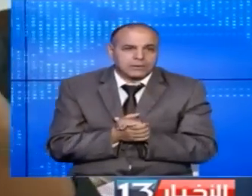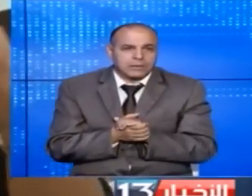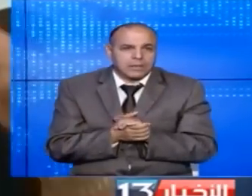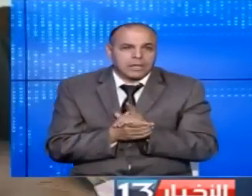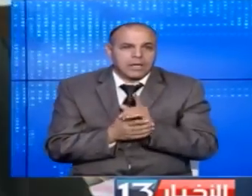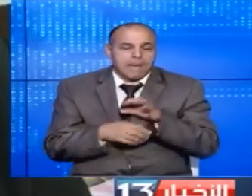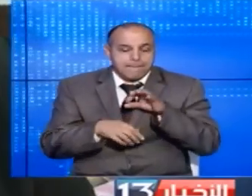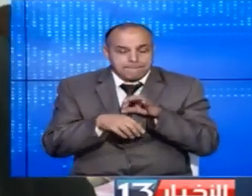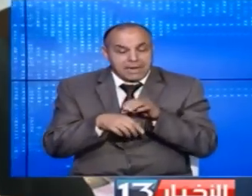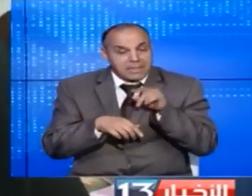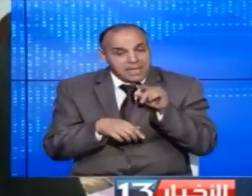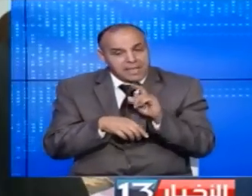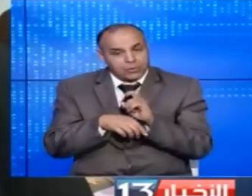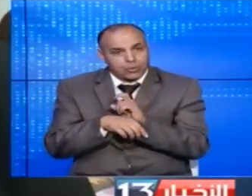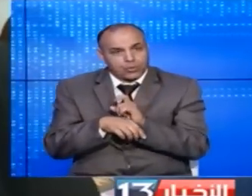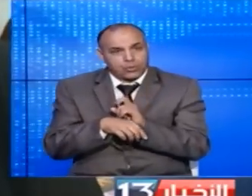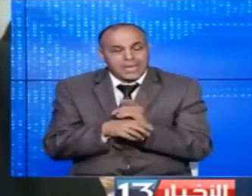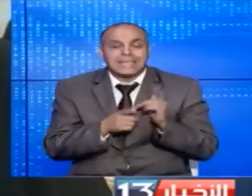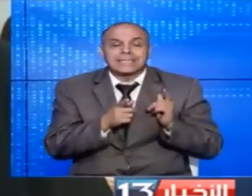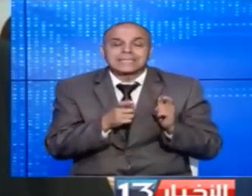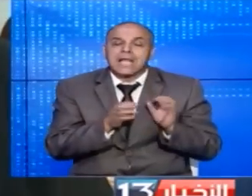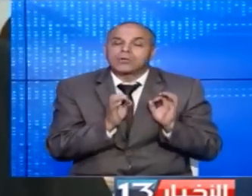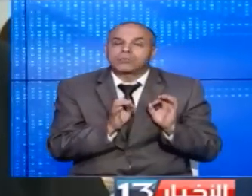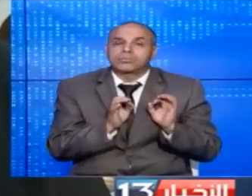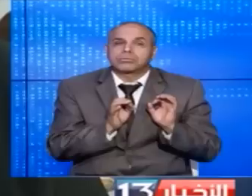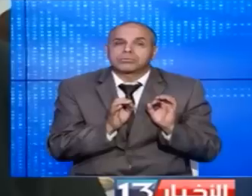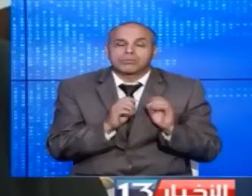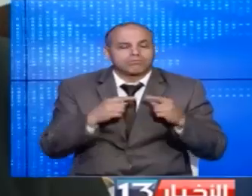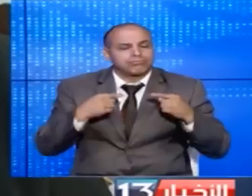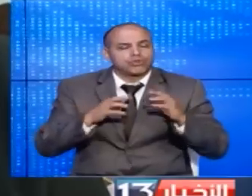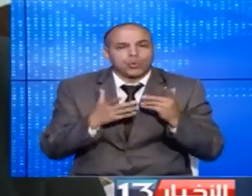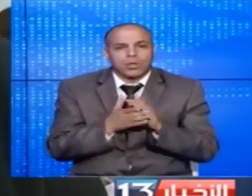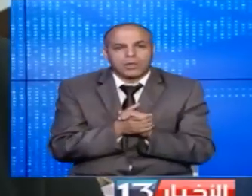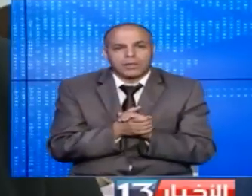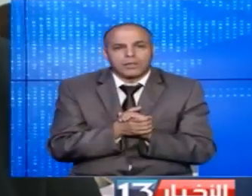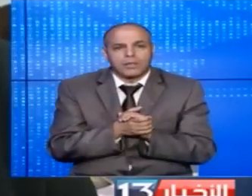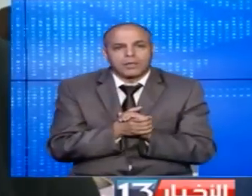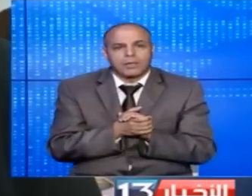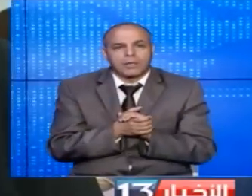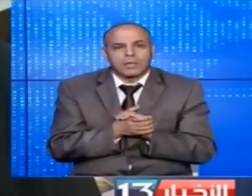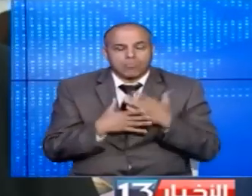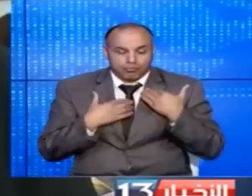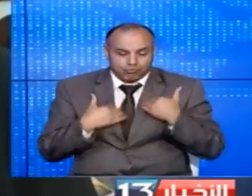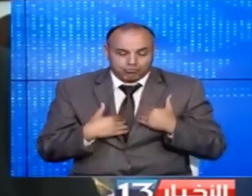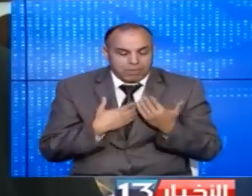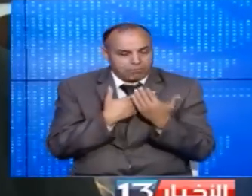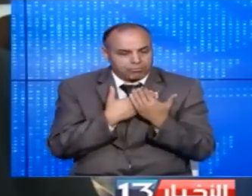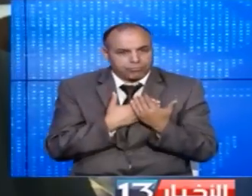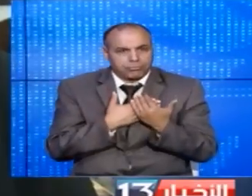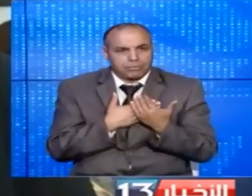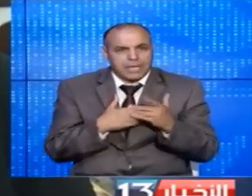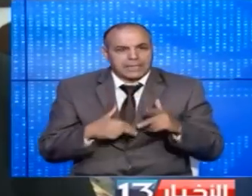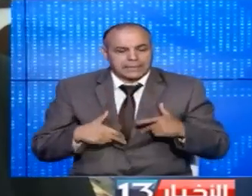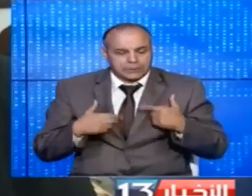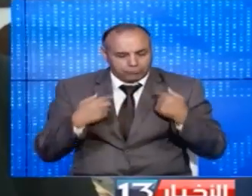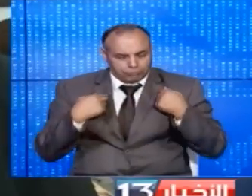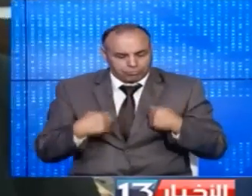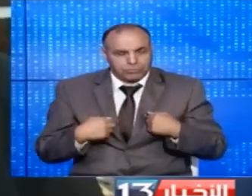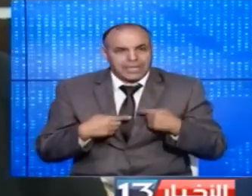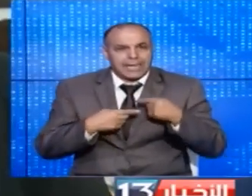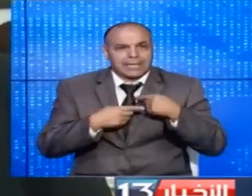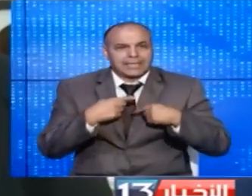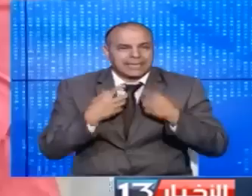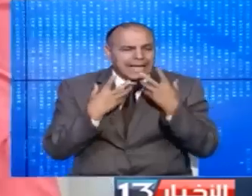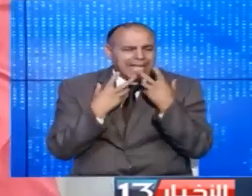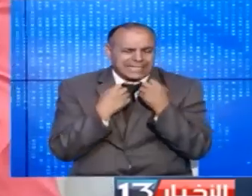هذايا السلاح نتاعو، السلاح باش تحاربو هو انك تحب روحك، تعيش روحك، تنقص من